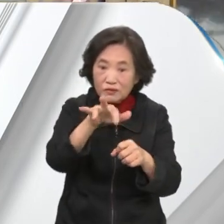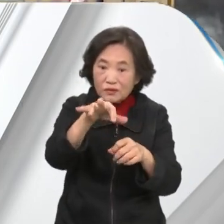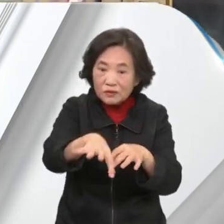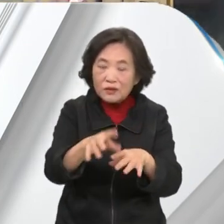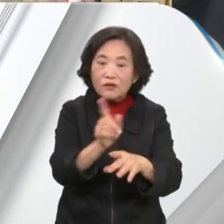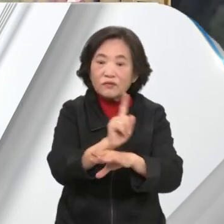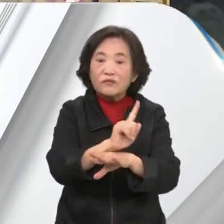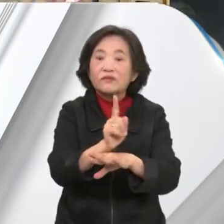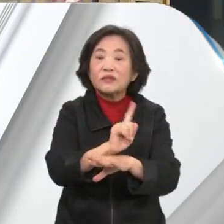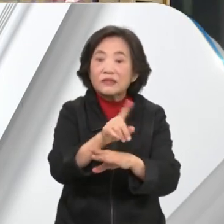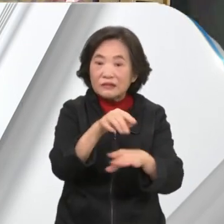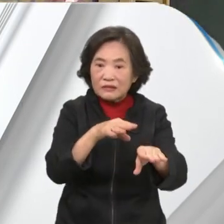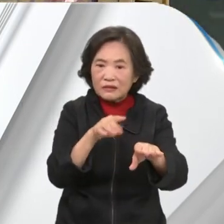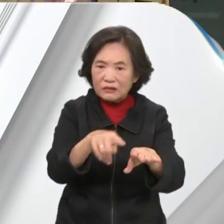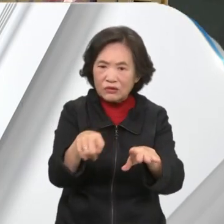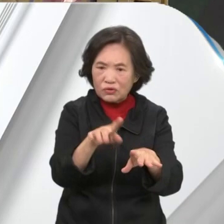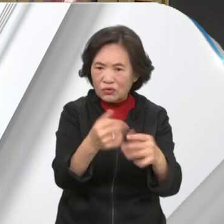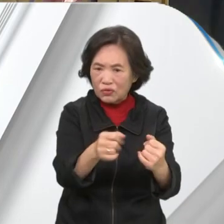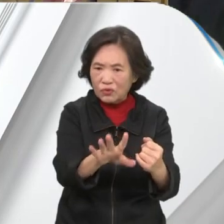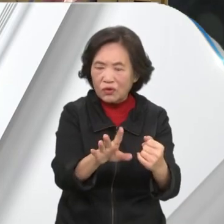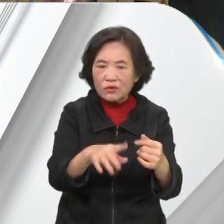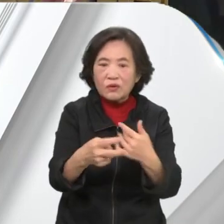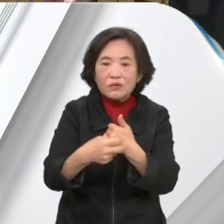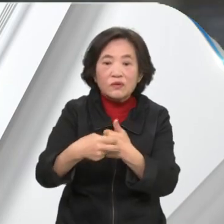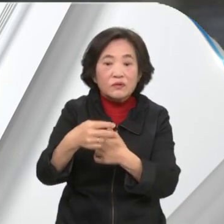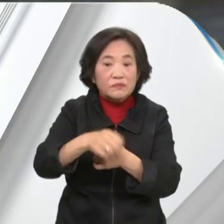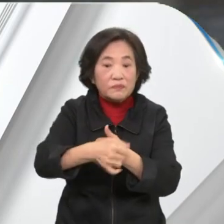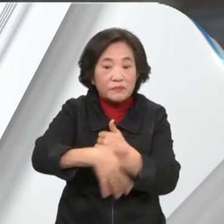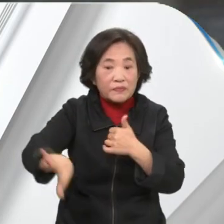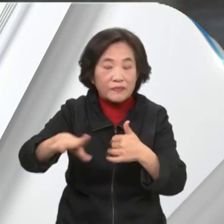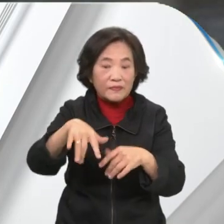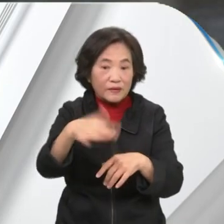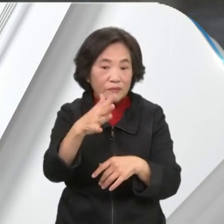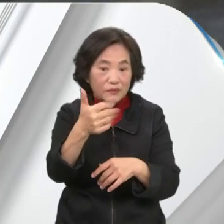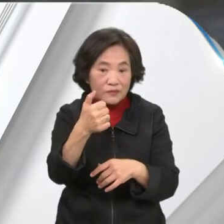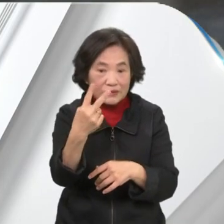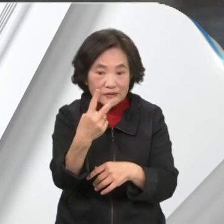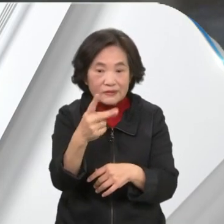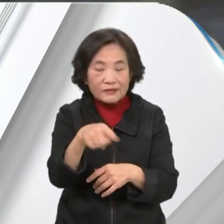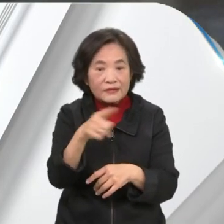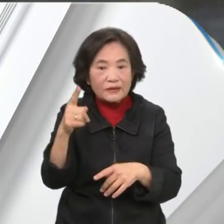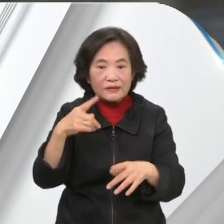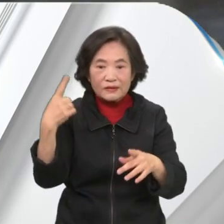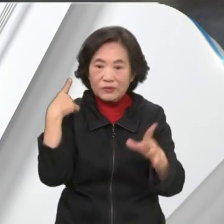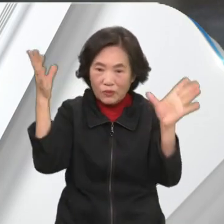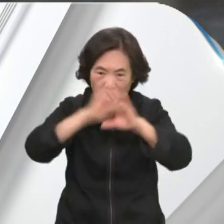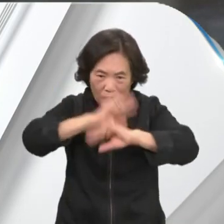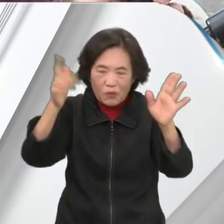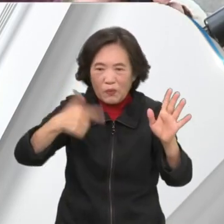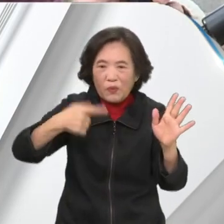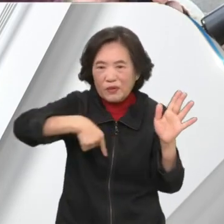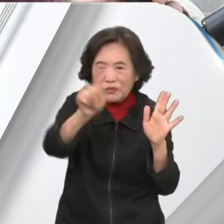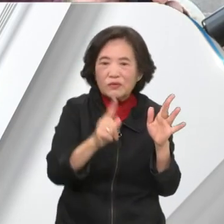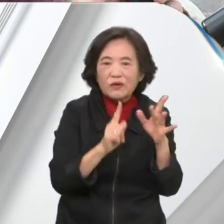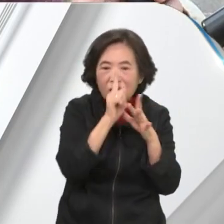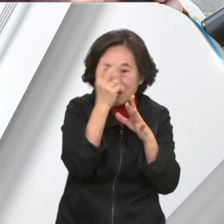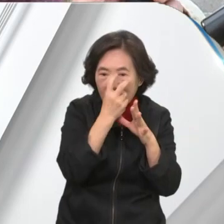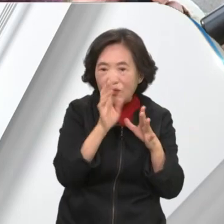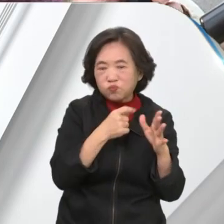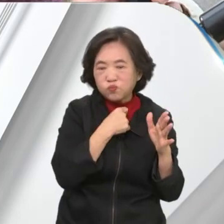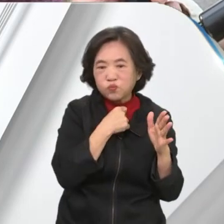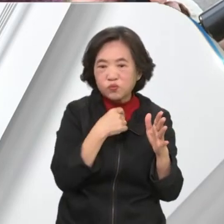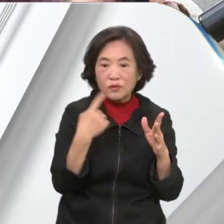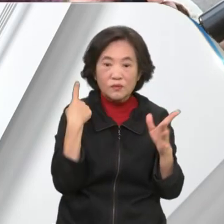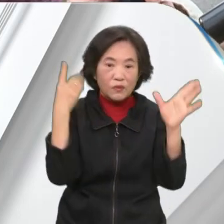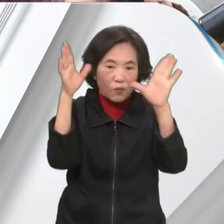防疫机场查前贴到，也非常单位同地550的防疫时期抽压去采检。 昨天晚